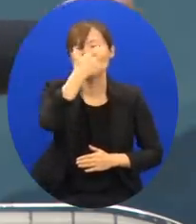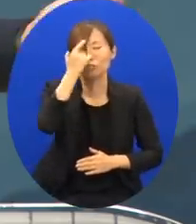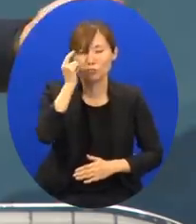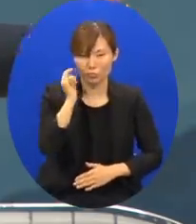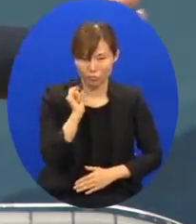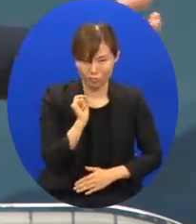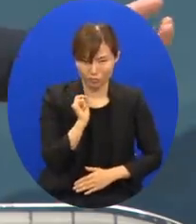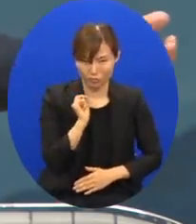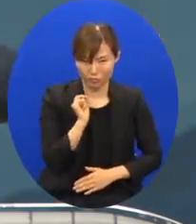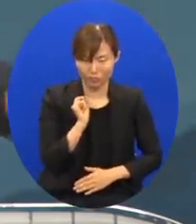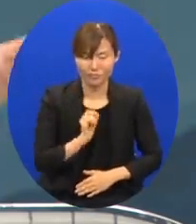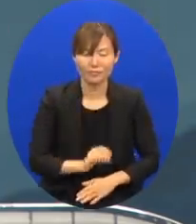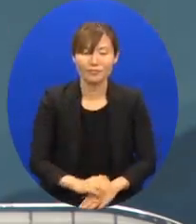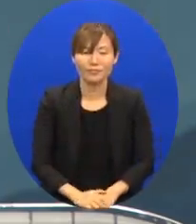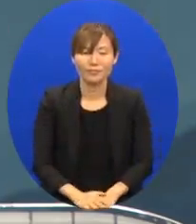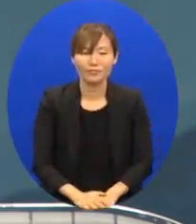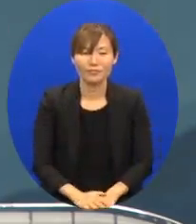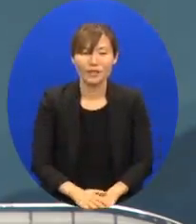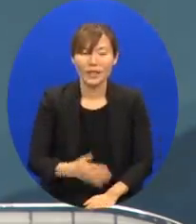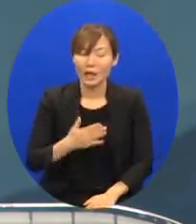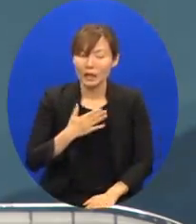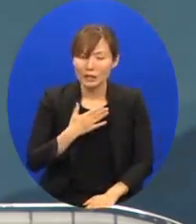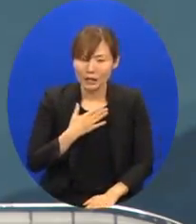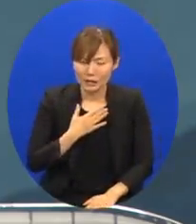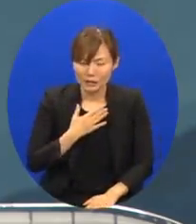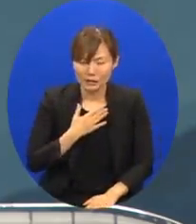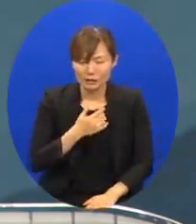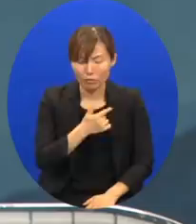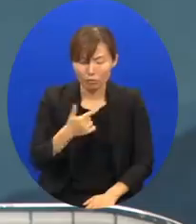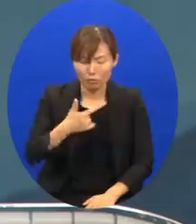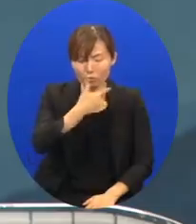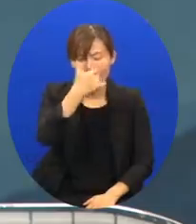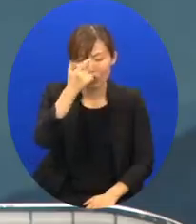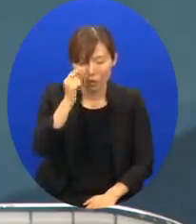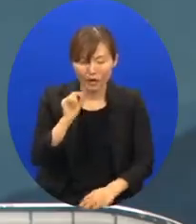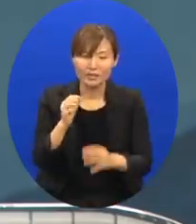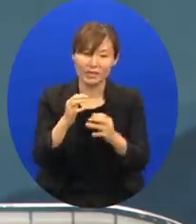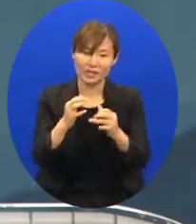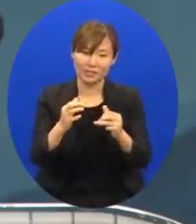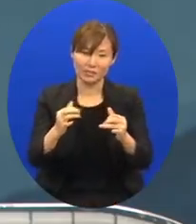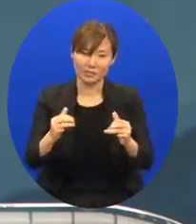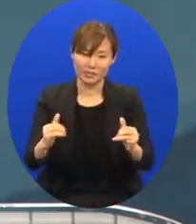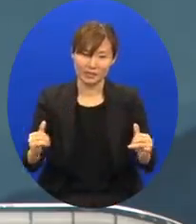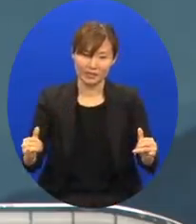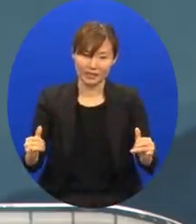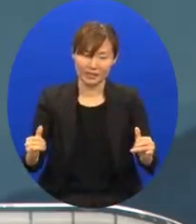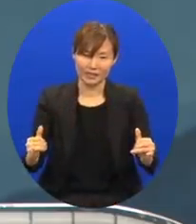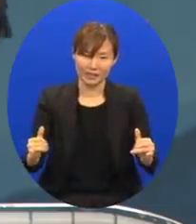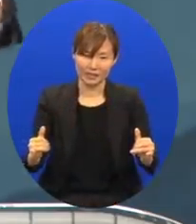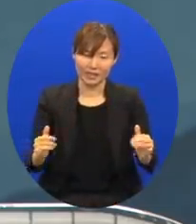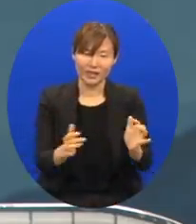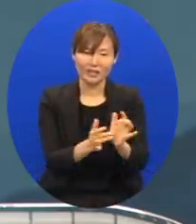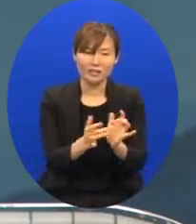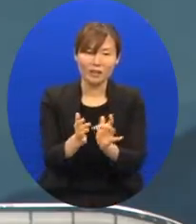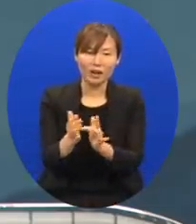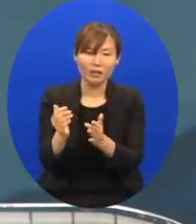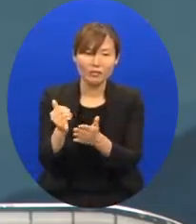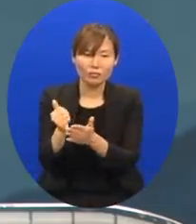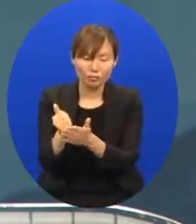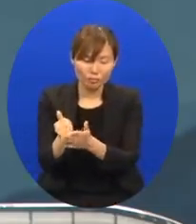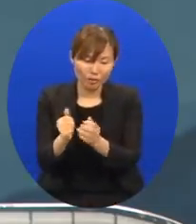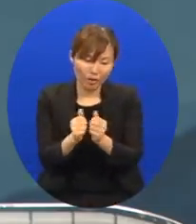앞에서 이렇게 설교할 수 있는 그런 수준의 목사도 못됩니다 예수 동행 운동 이런걸 이끌어 갈 만큼